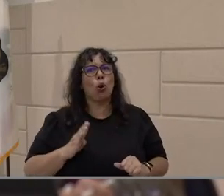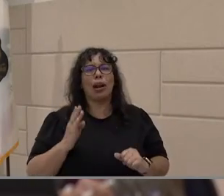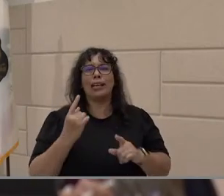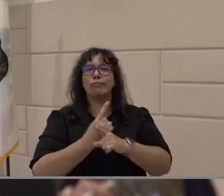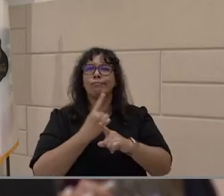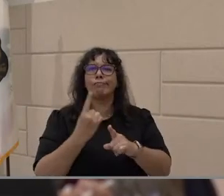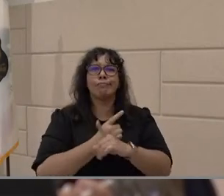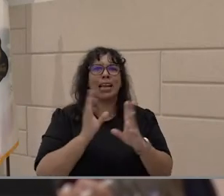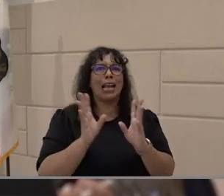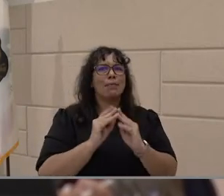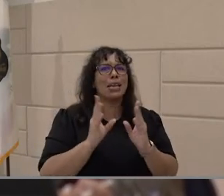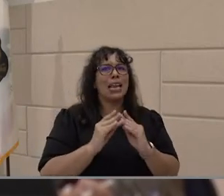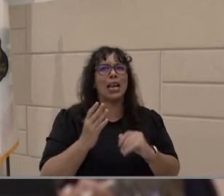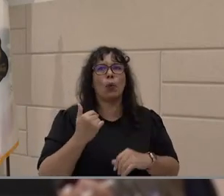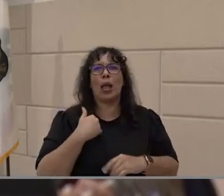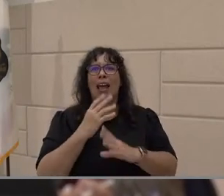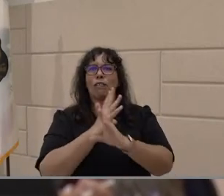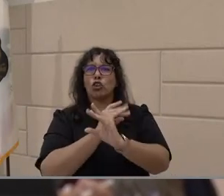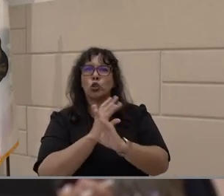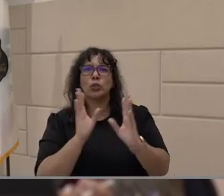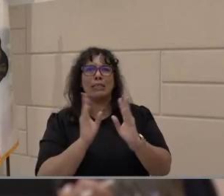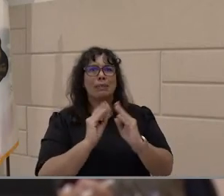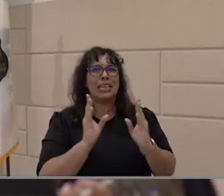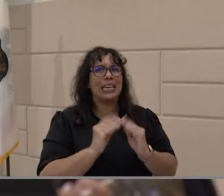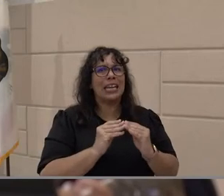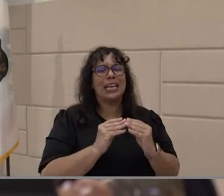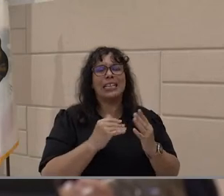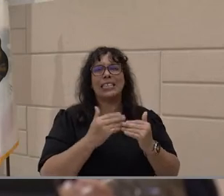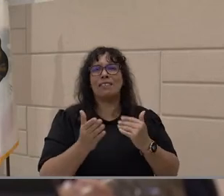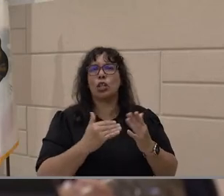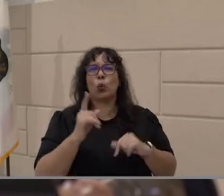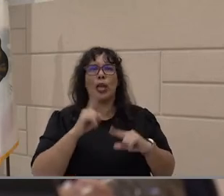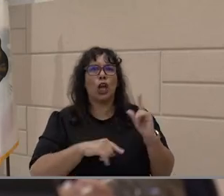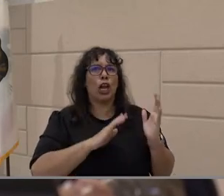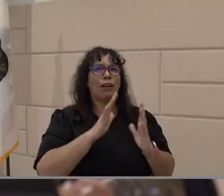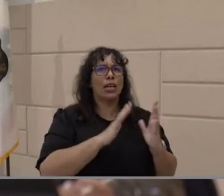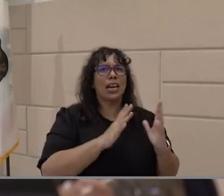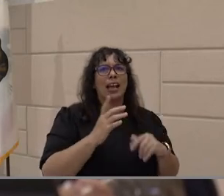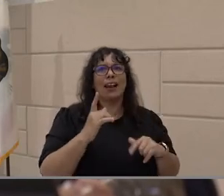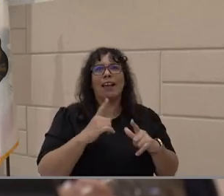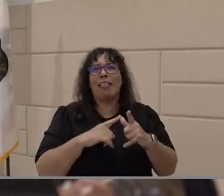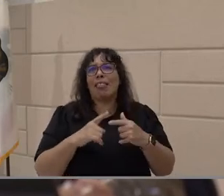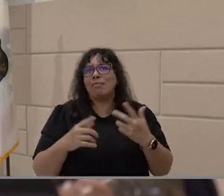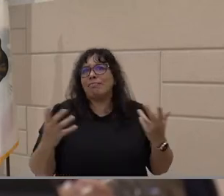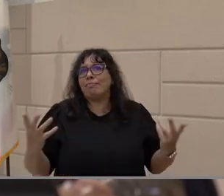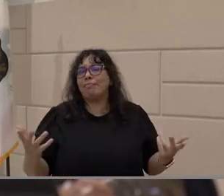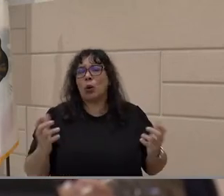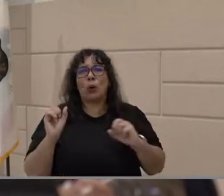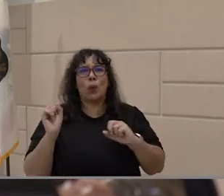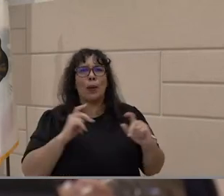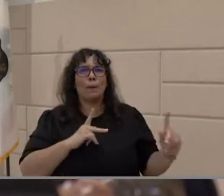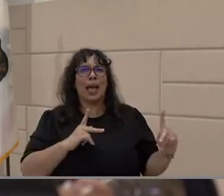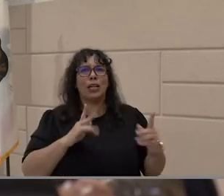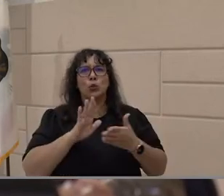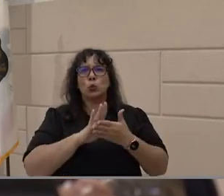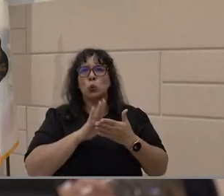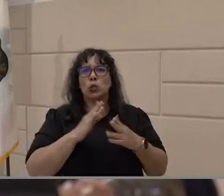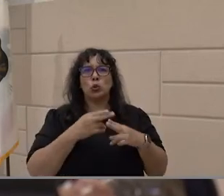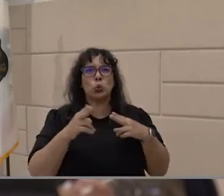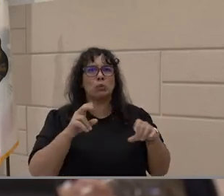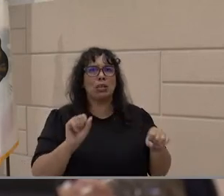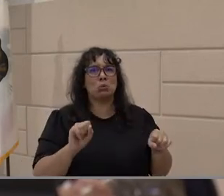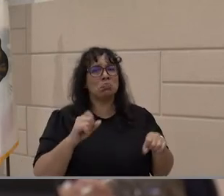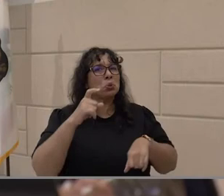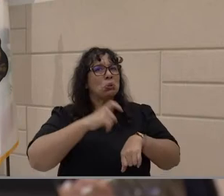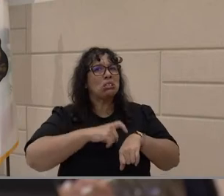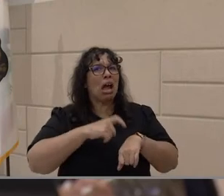យើងជួបប្រជុំជាញឹកញាប់ជារឿងធម្មតាដូច្នេះឥឡូវយើងបានមកប្រជុំដោយផ្ទាល់ដោយលោកមុ